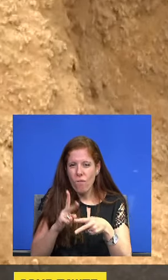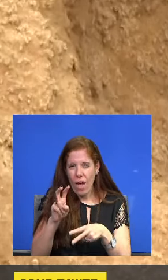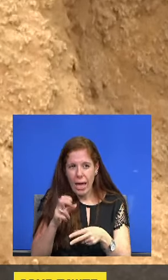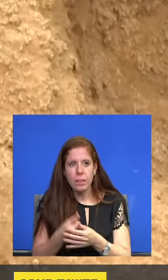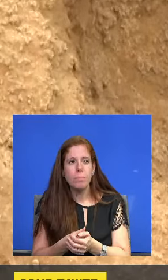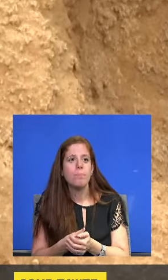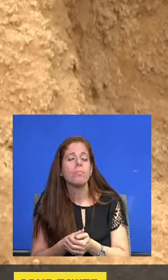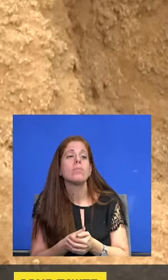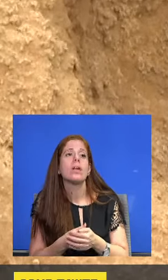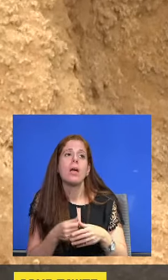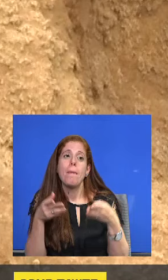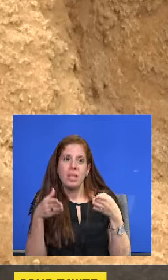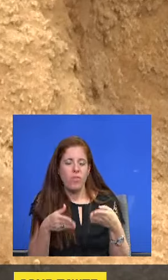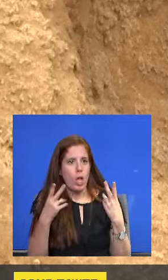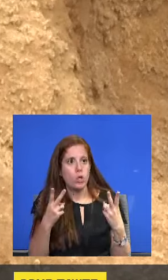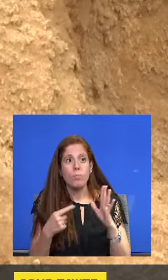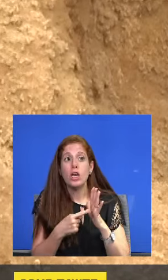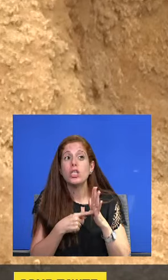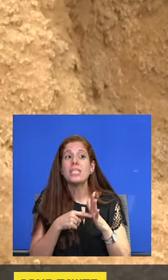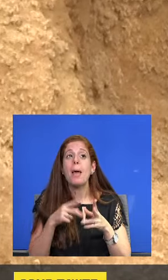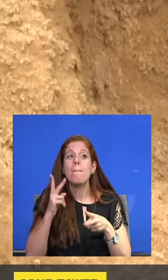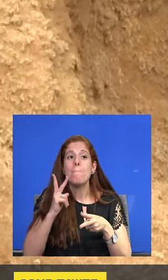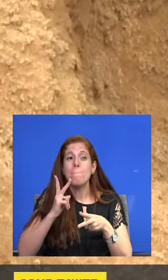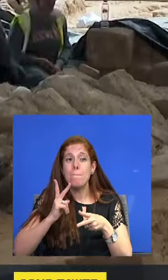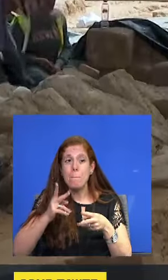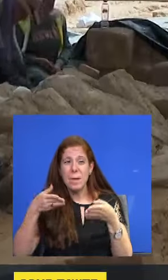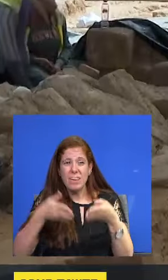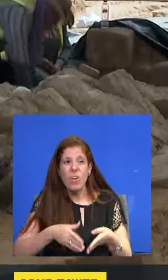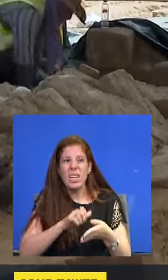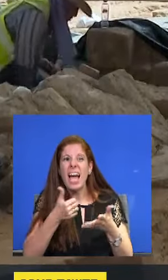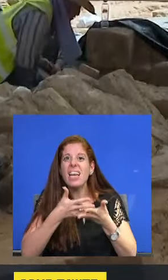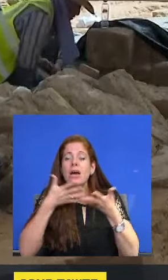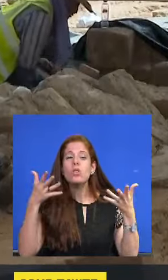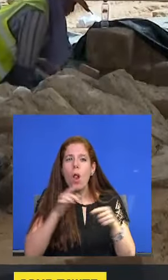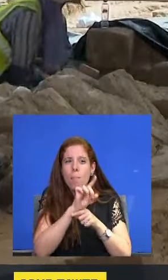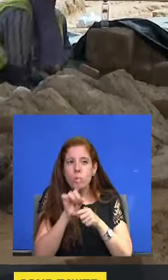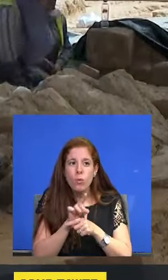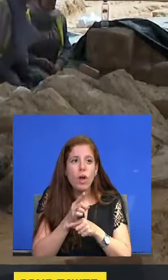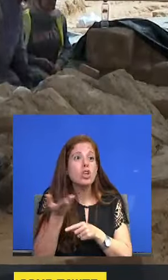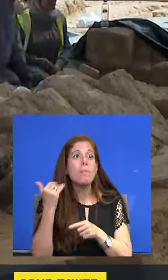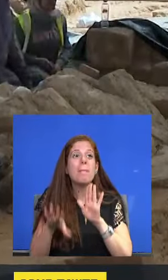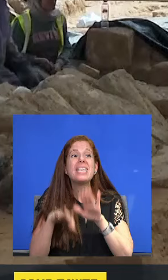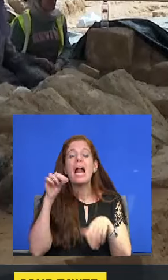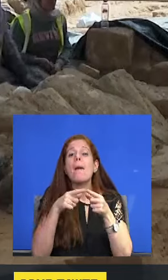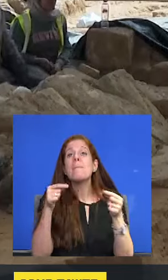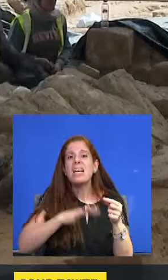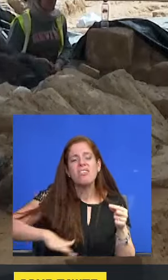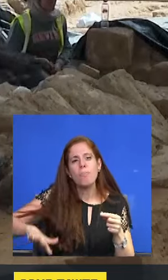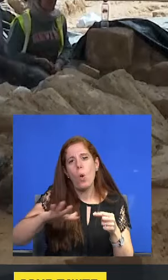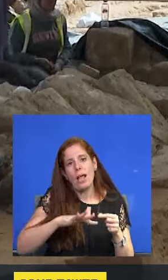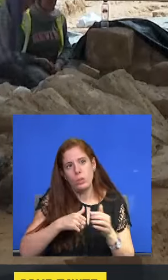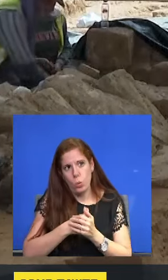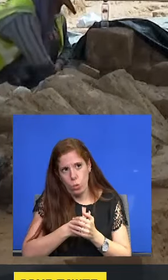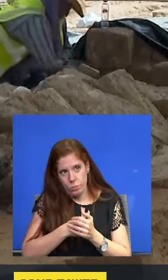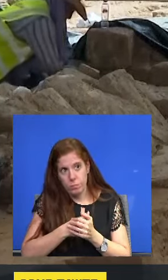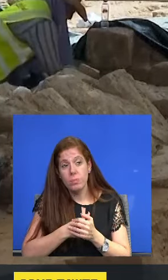important parce qu'en fait c'est le plus grand jamais fouillé à Gaza et dans la région pour cette période.